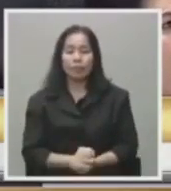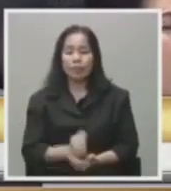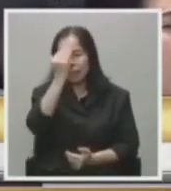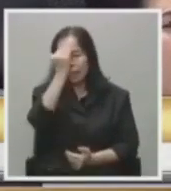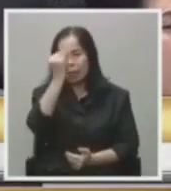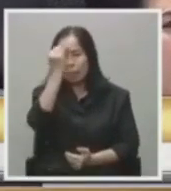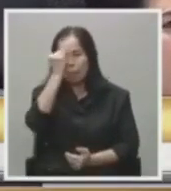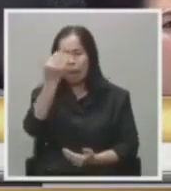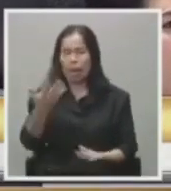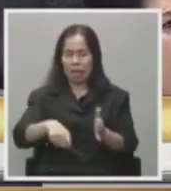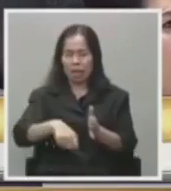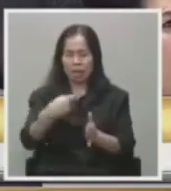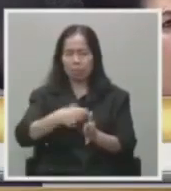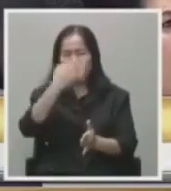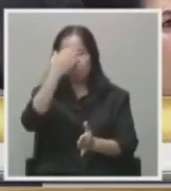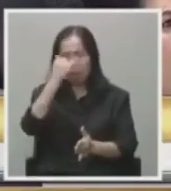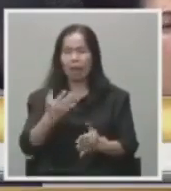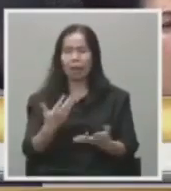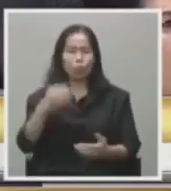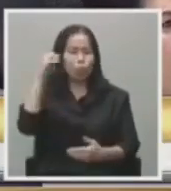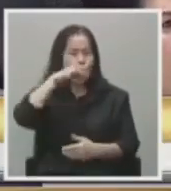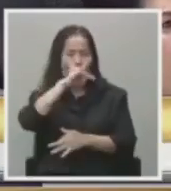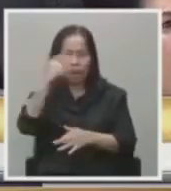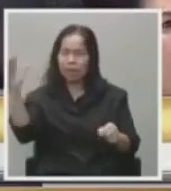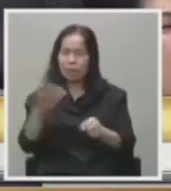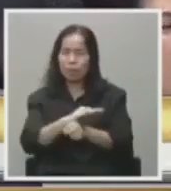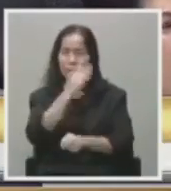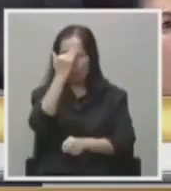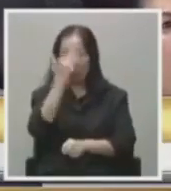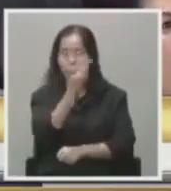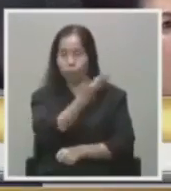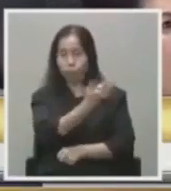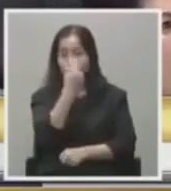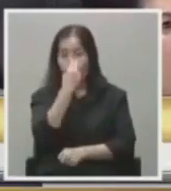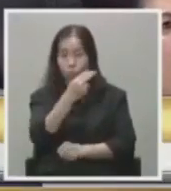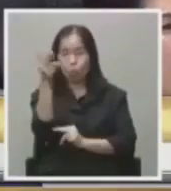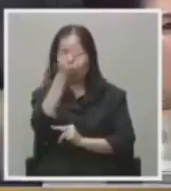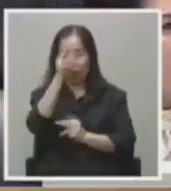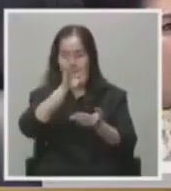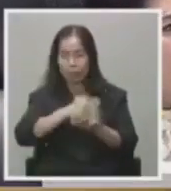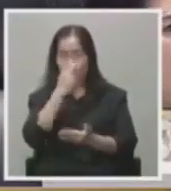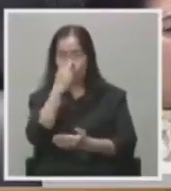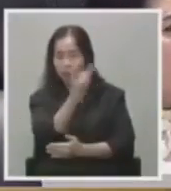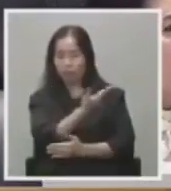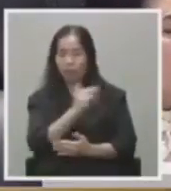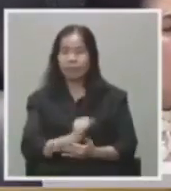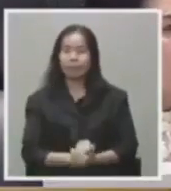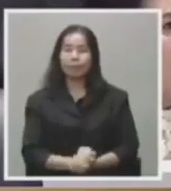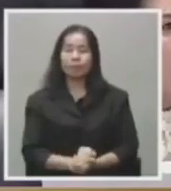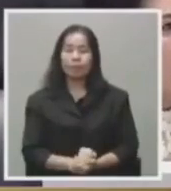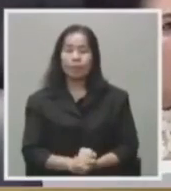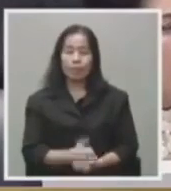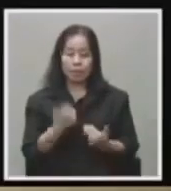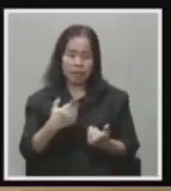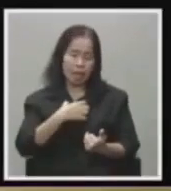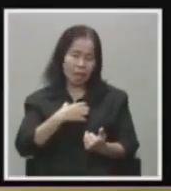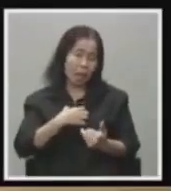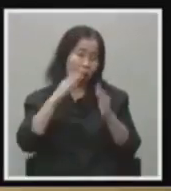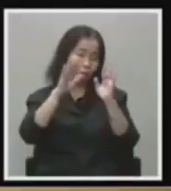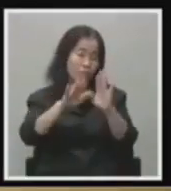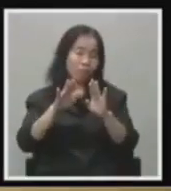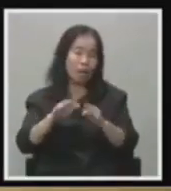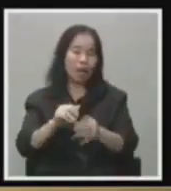เกิดเหตุอย่างนี้ได้ทุกเมื่อเช้าวันเชิญครับขอคลิปหน่อยครับเพราะนั้นเรื่องนี้เนี่ยผมอยากฝากท่านนะครับว่า